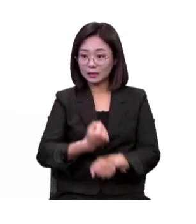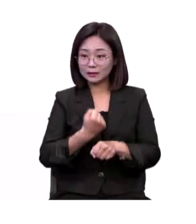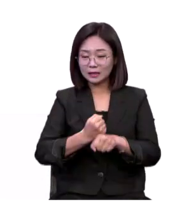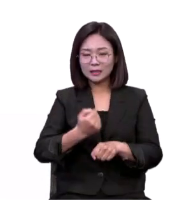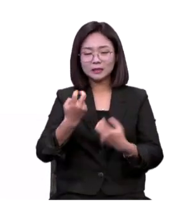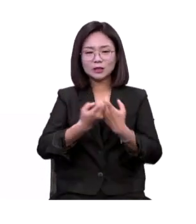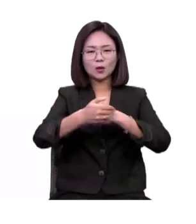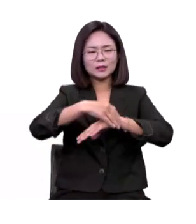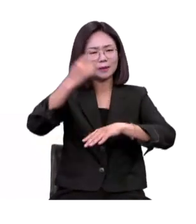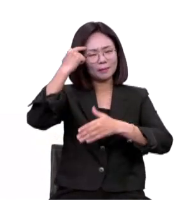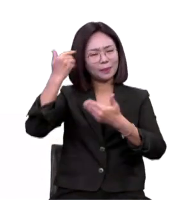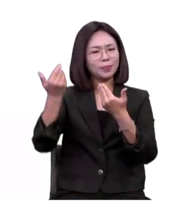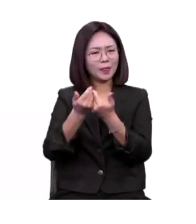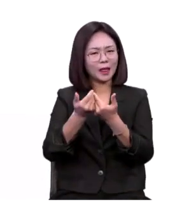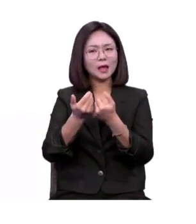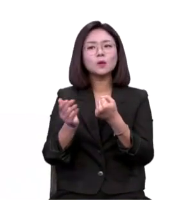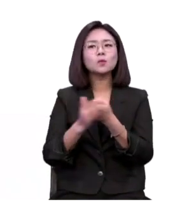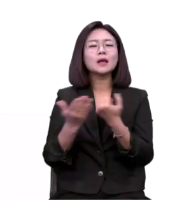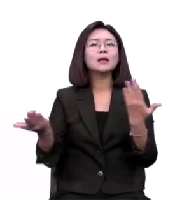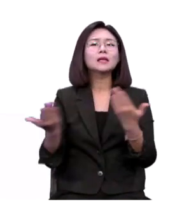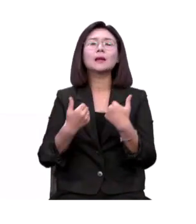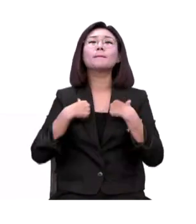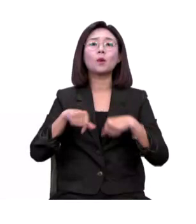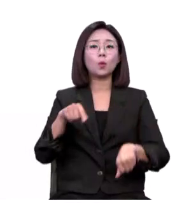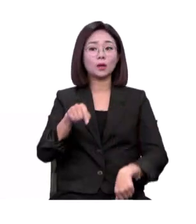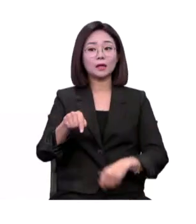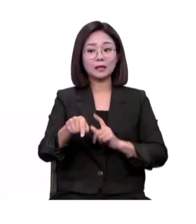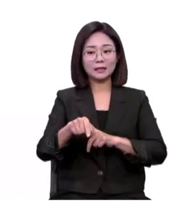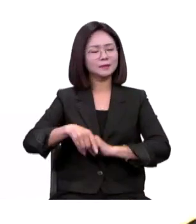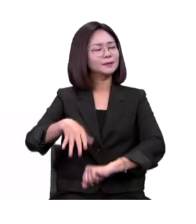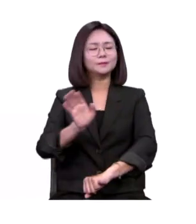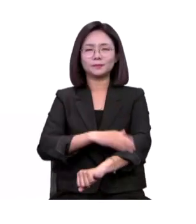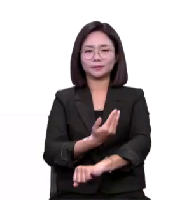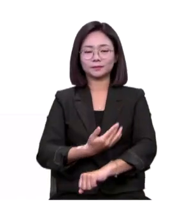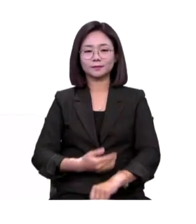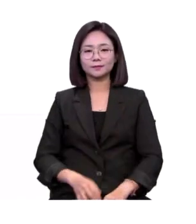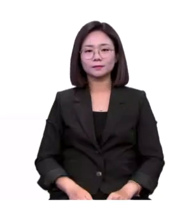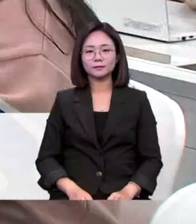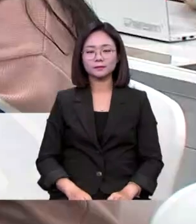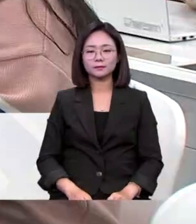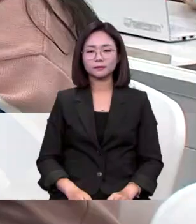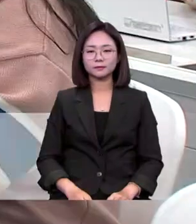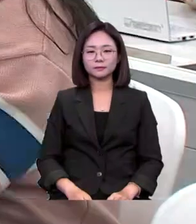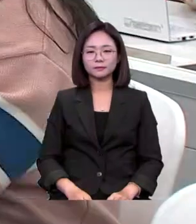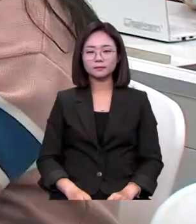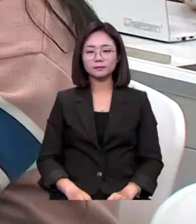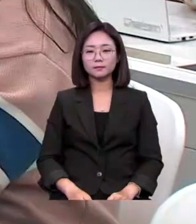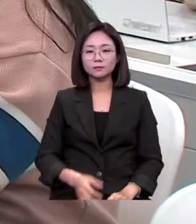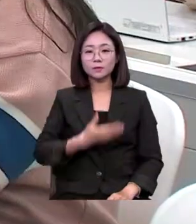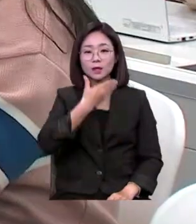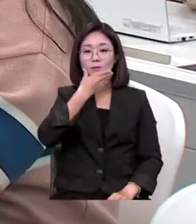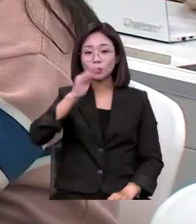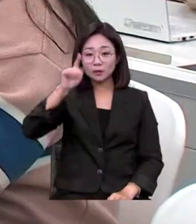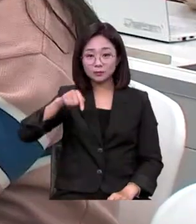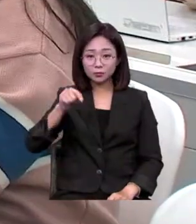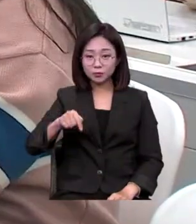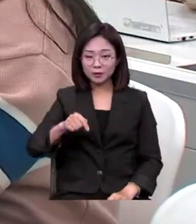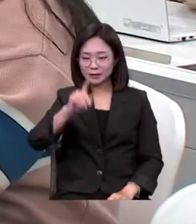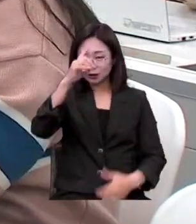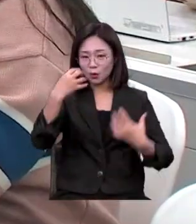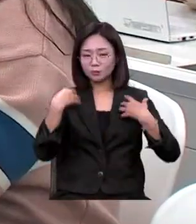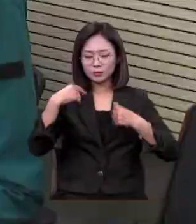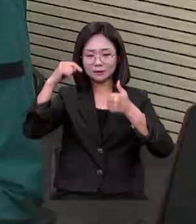위해 환자의 곁을 떠나는 것은 결코 정당화될 수 없습니다 복지부는 정부 명령을